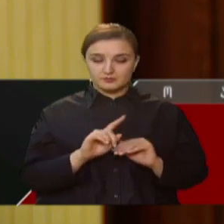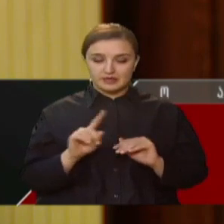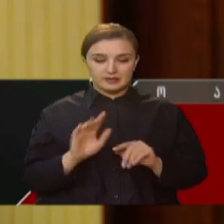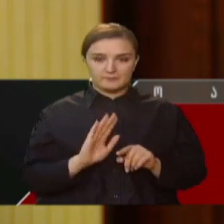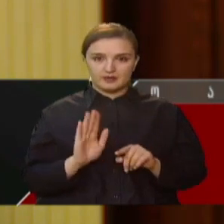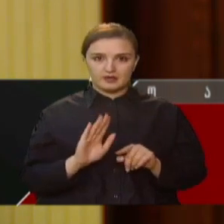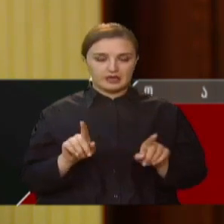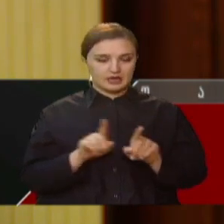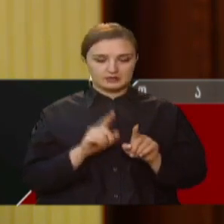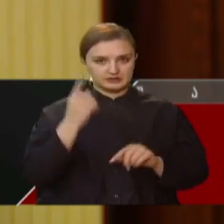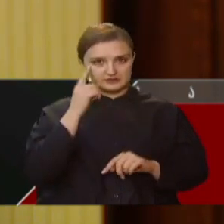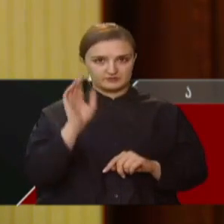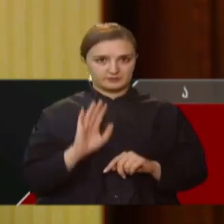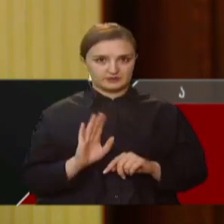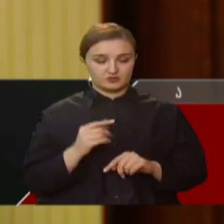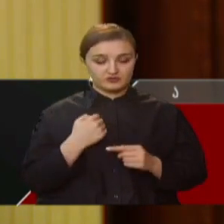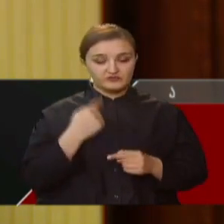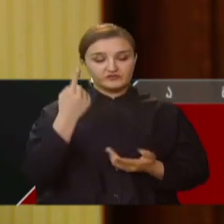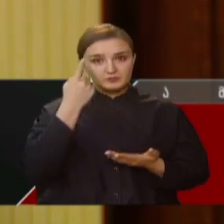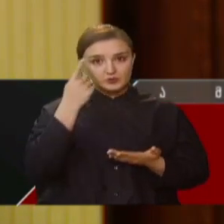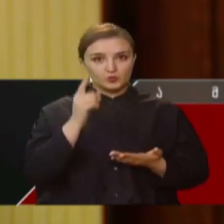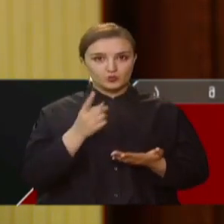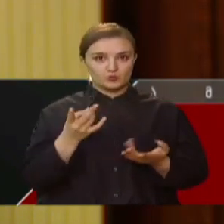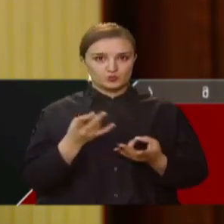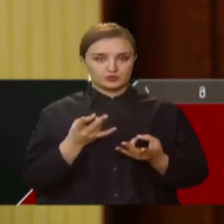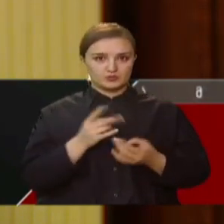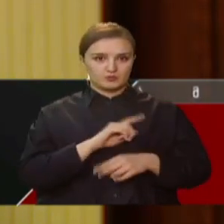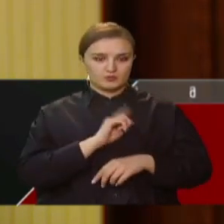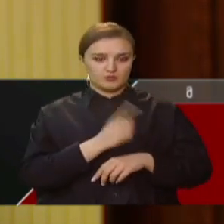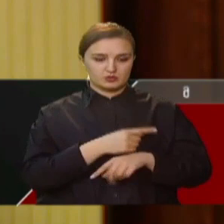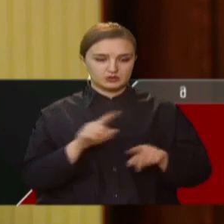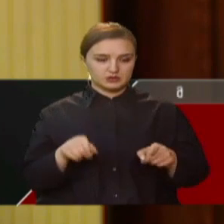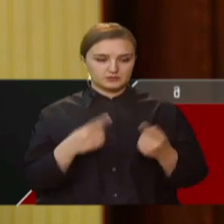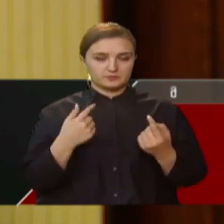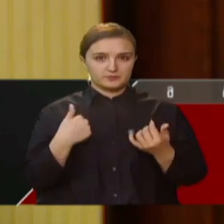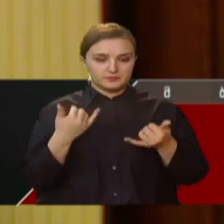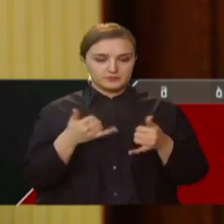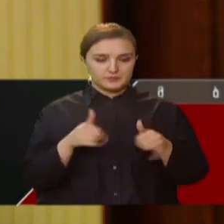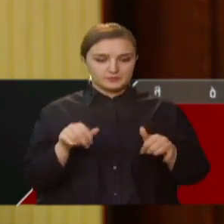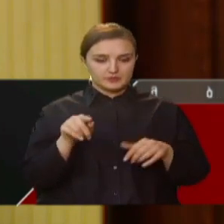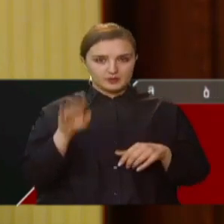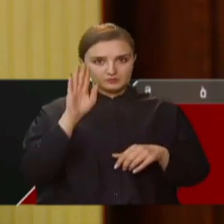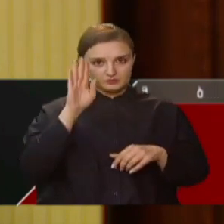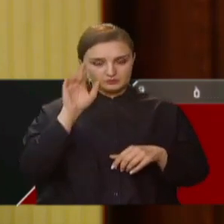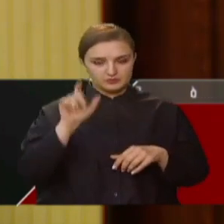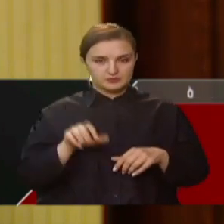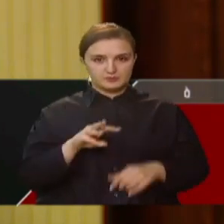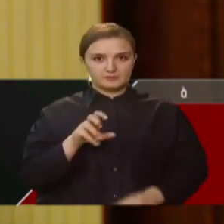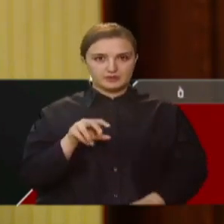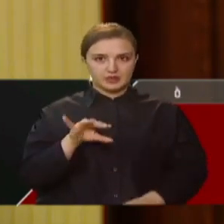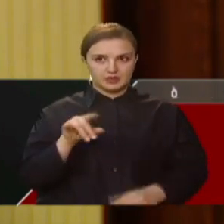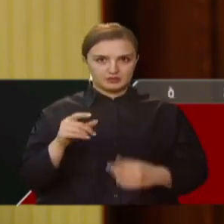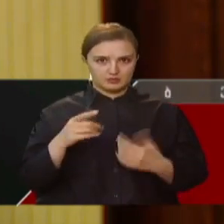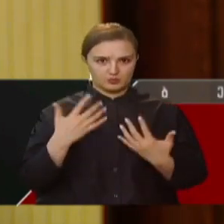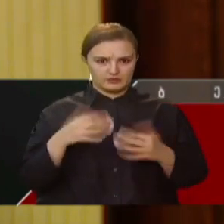ara asi ar vipicret. Dar vipicret romunda odzvire bulico. Meni cu istro ambici mara ambau iate hameli am cațo.